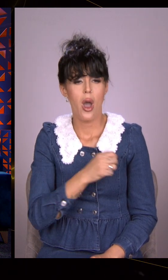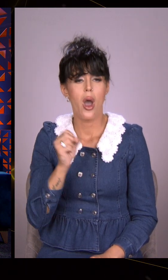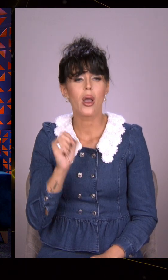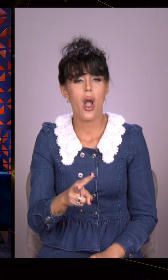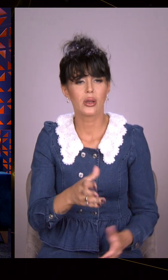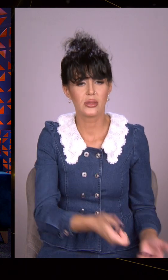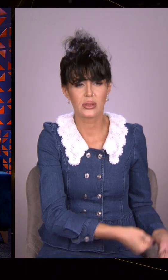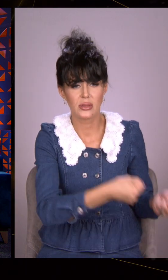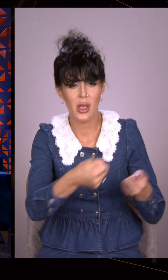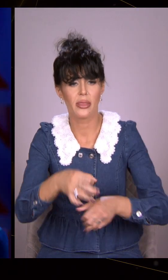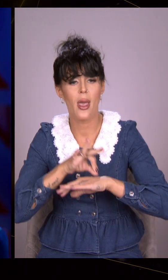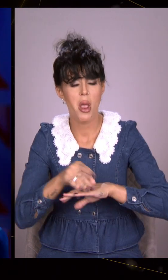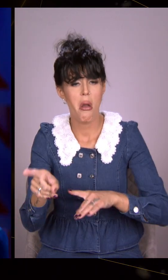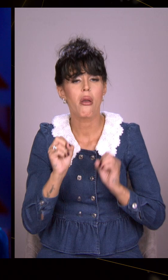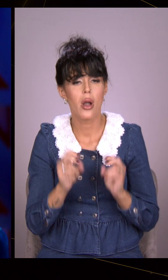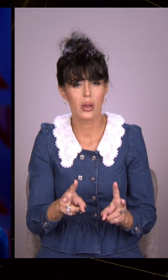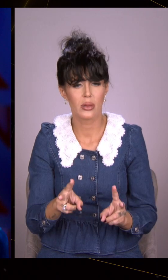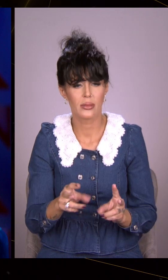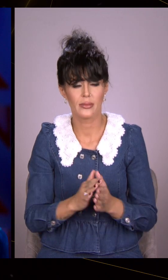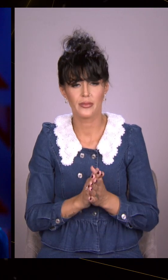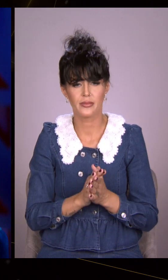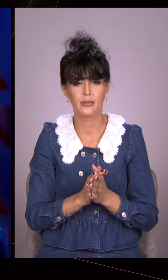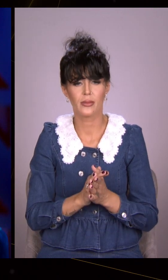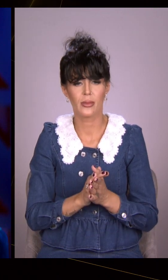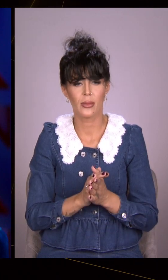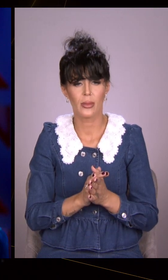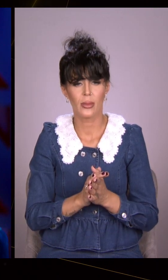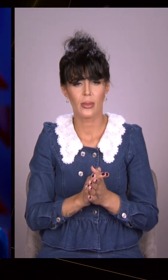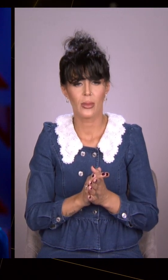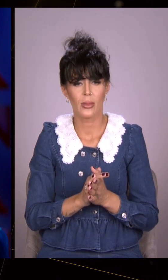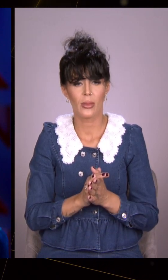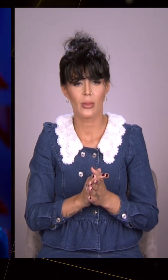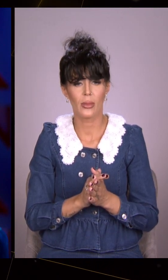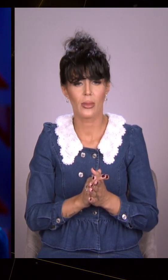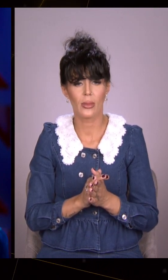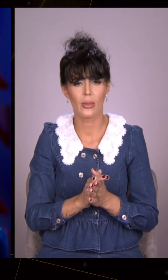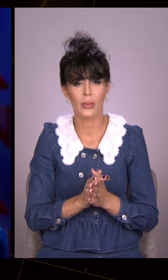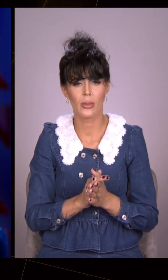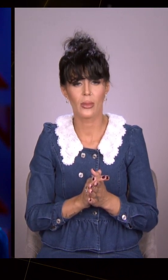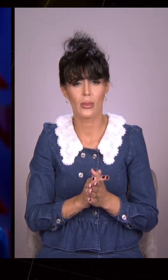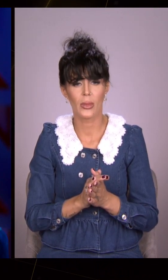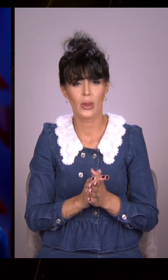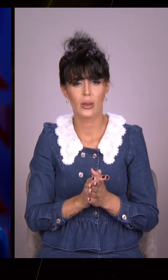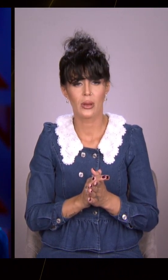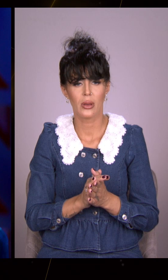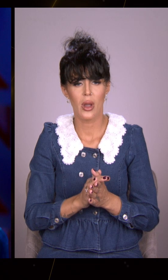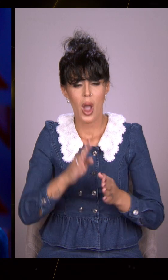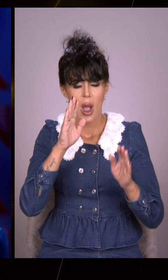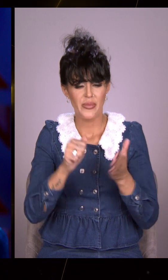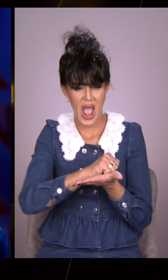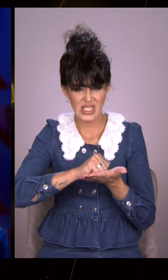переносив тіла? Він сказав, ми в прямому смислі слова здирали їх з